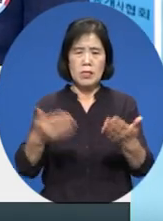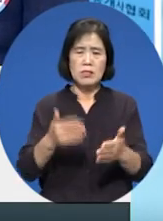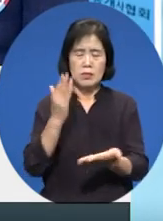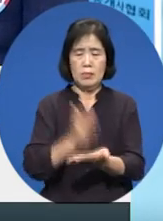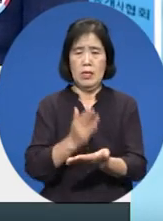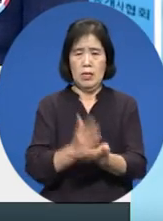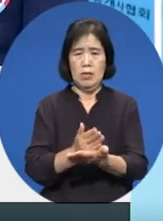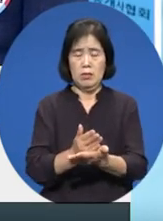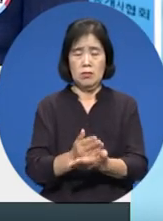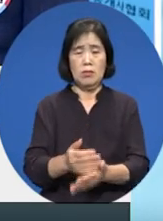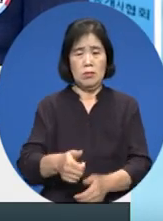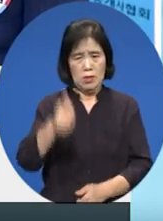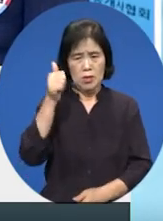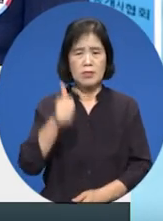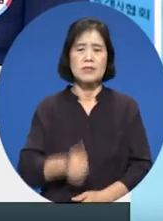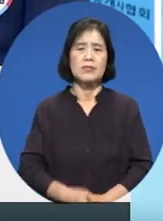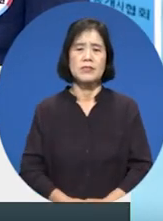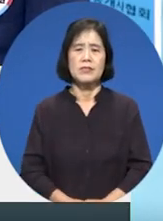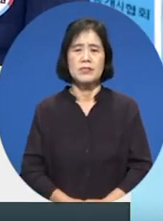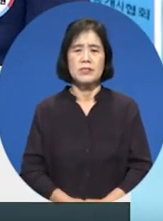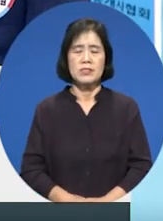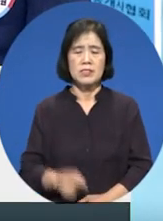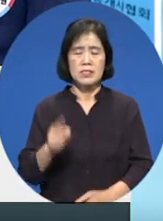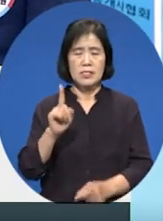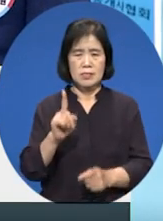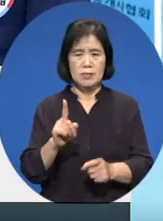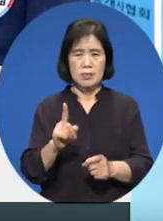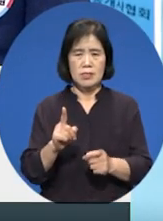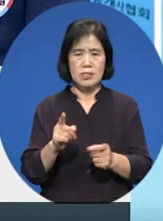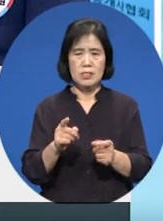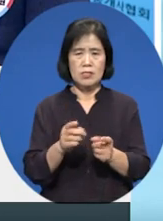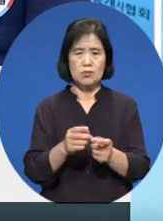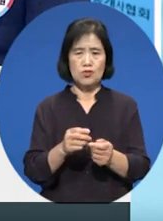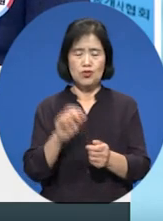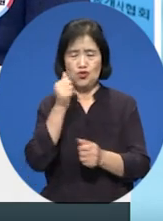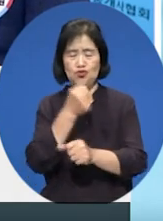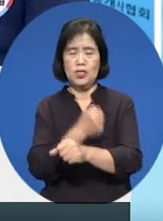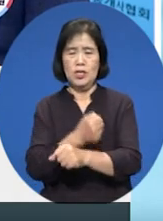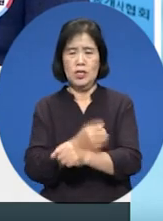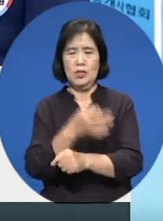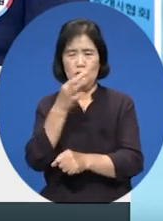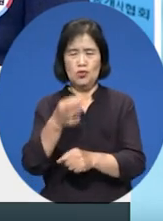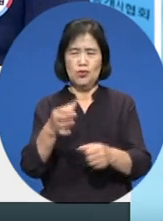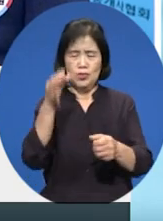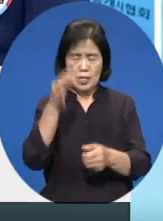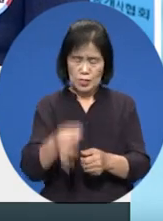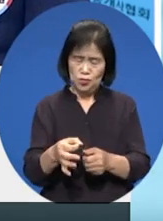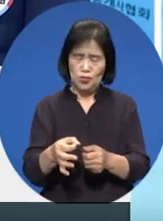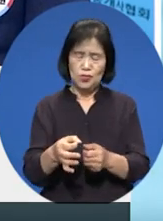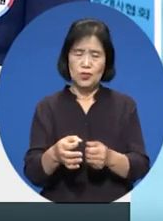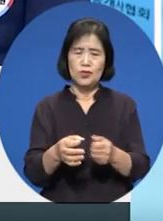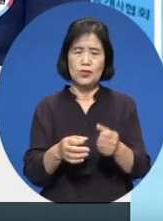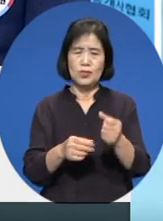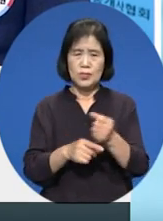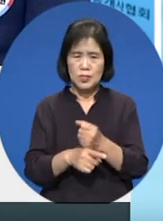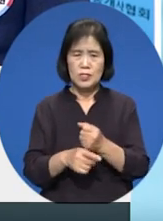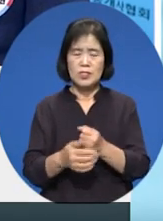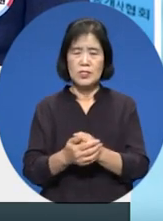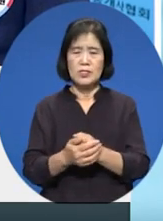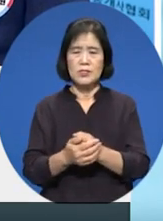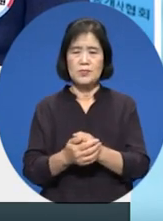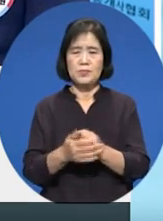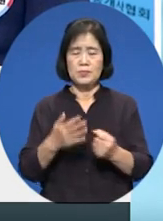아닙니까? 이렇게 한쪽으로만 지금 중개료를 지금 낮추는 부분들은 뭐